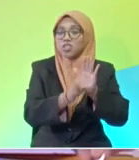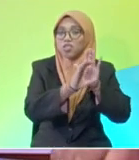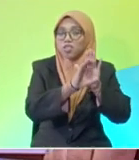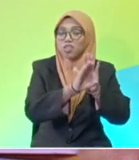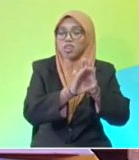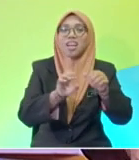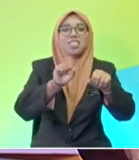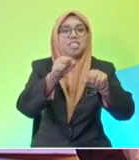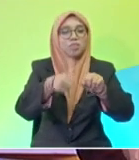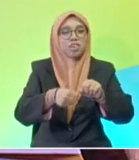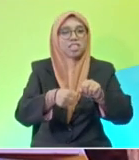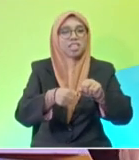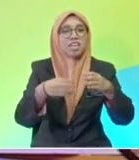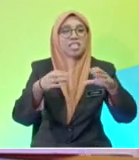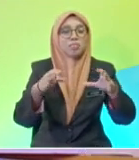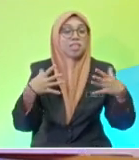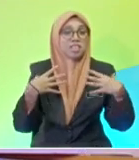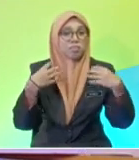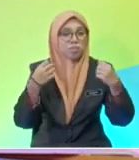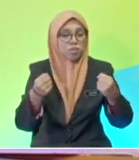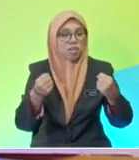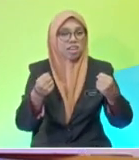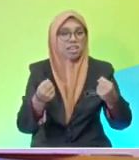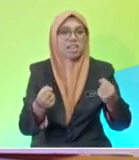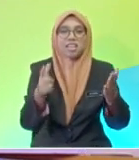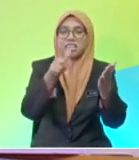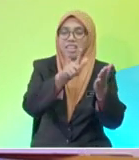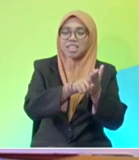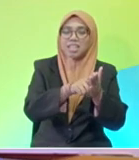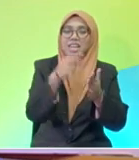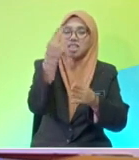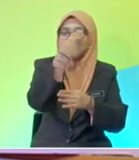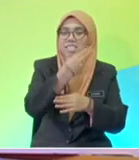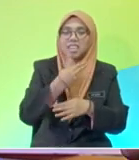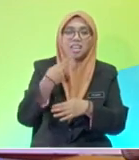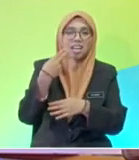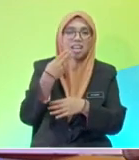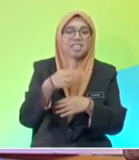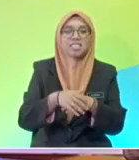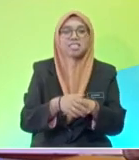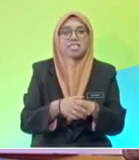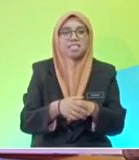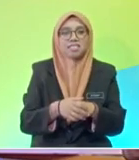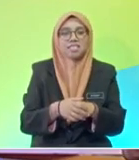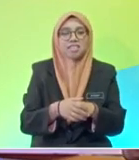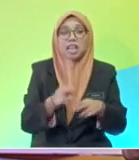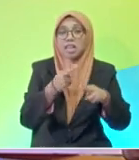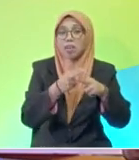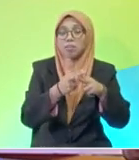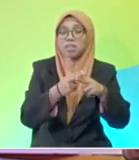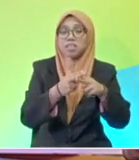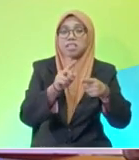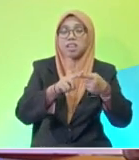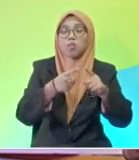sedikit hiasan seperti kumbang dan ini manik dan dalamnya enggak tahu tak nama kawan Kak syafika tuh